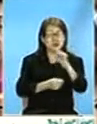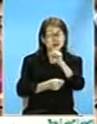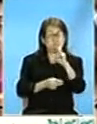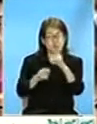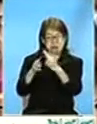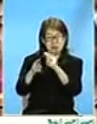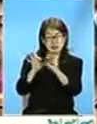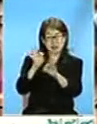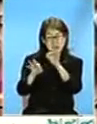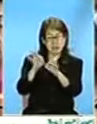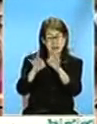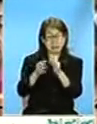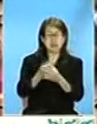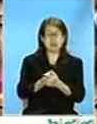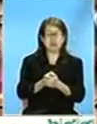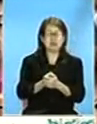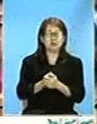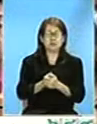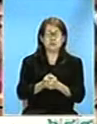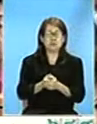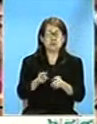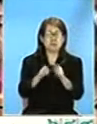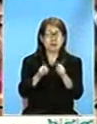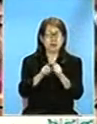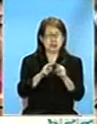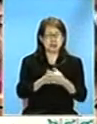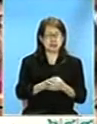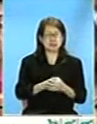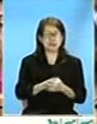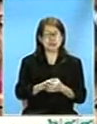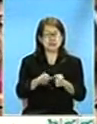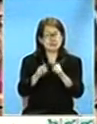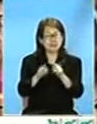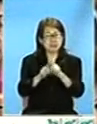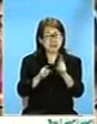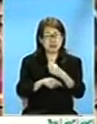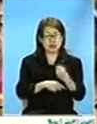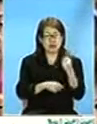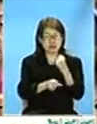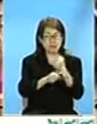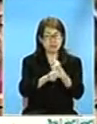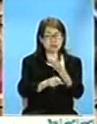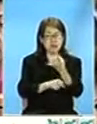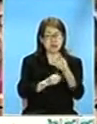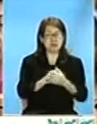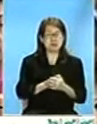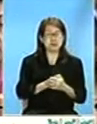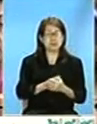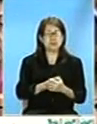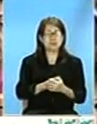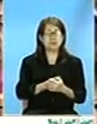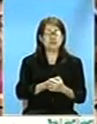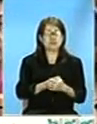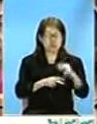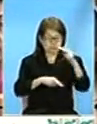รือมาจากการแต่งตั้งยิ่งมันไปกันไม่ได้ใหญ่ครับท่านประธานอำนาจหน้าที่ข้อที่2เนี่ยท่านประธานครับเขาใช้คำว่าคว